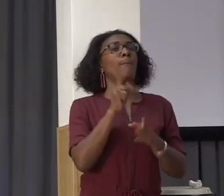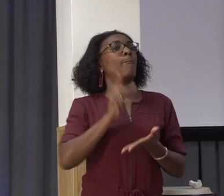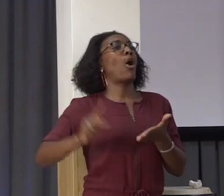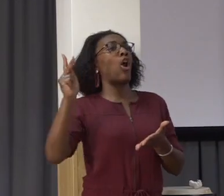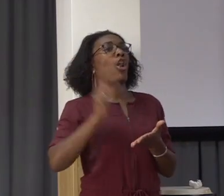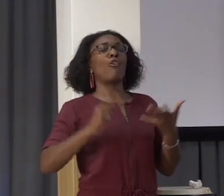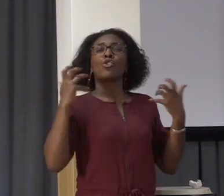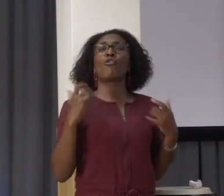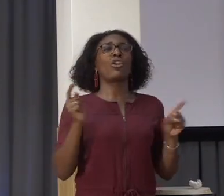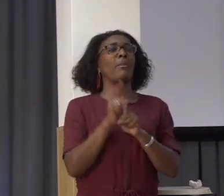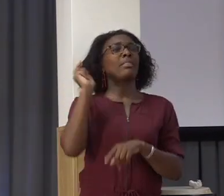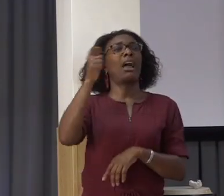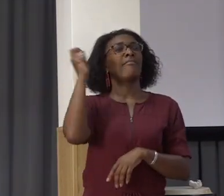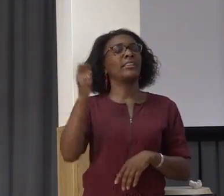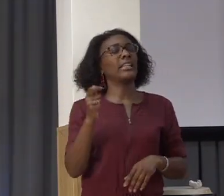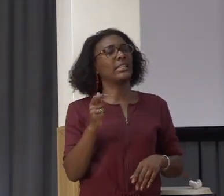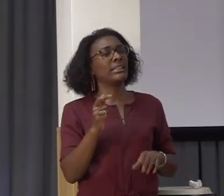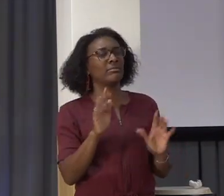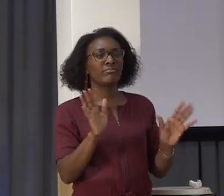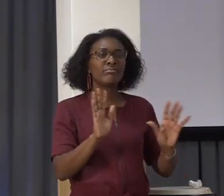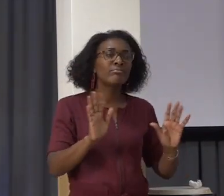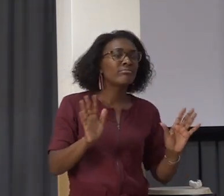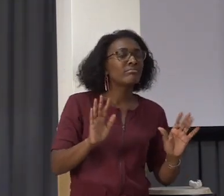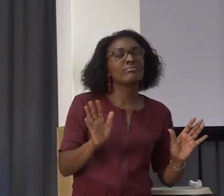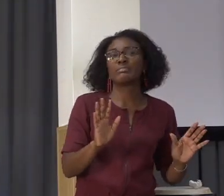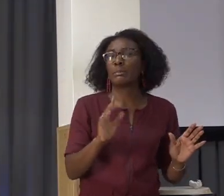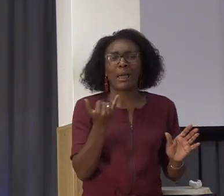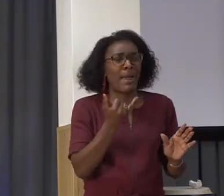des super-héros, des hommes qui sont idéaux,